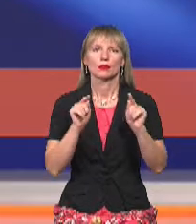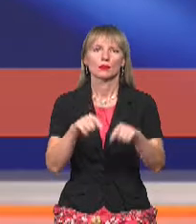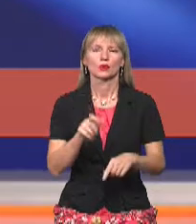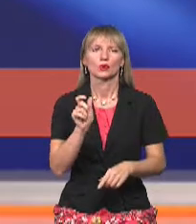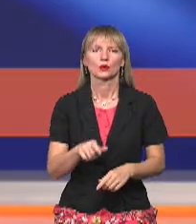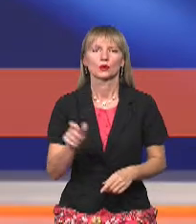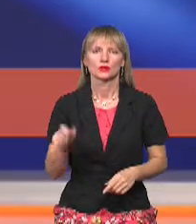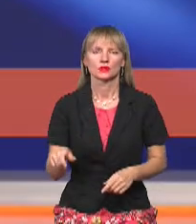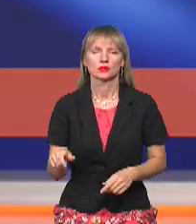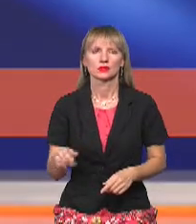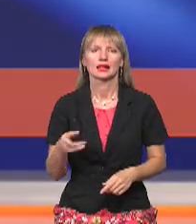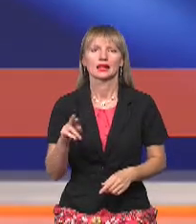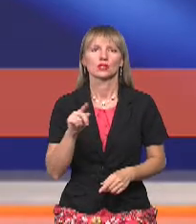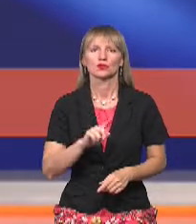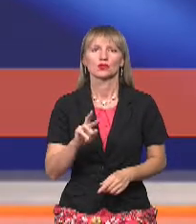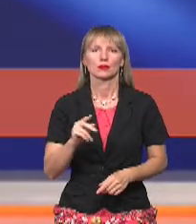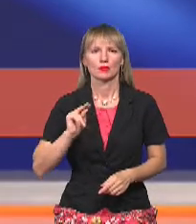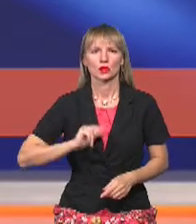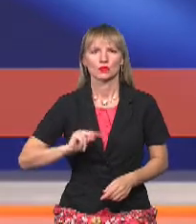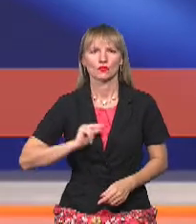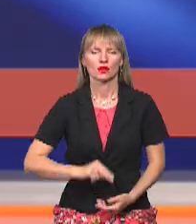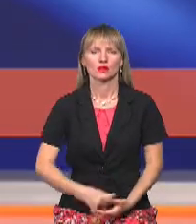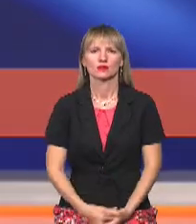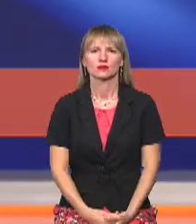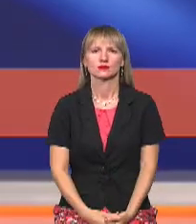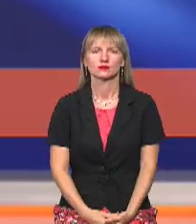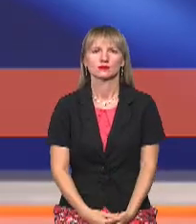люди для того, щоб працювати.